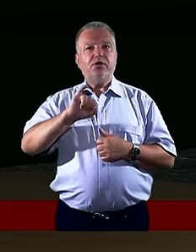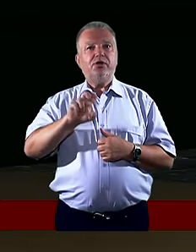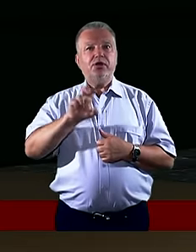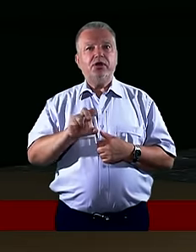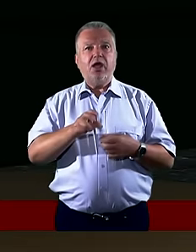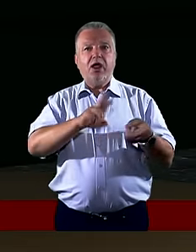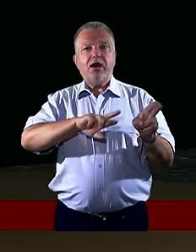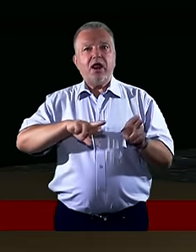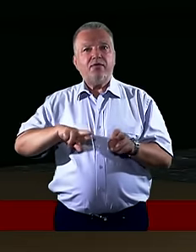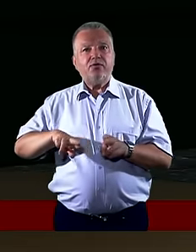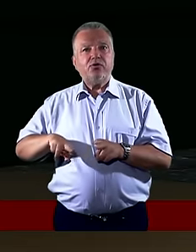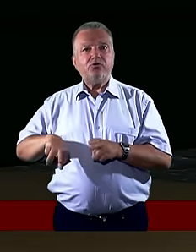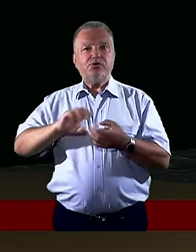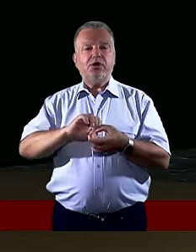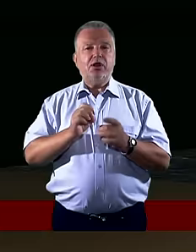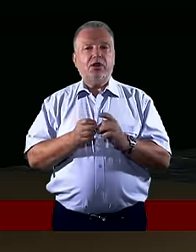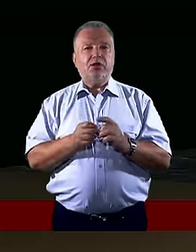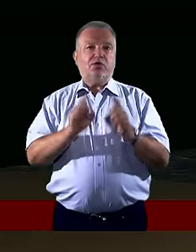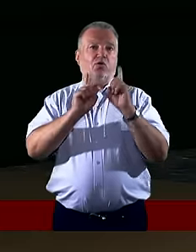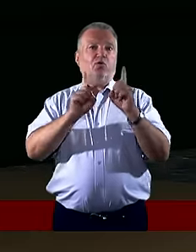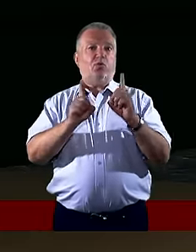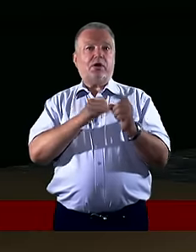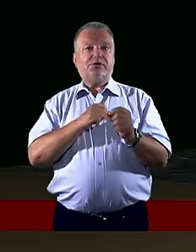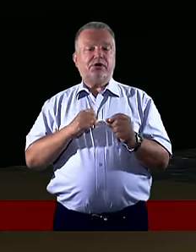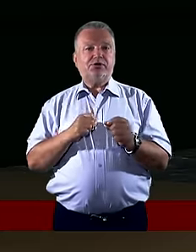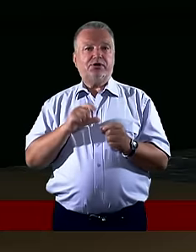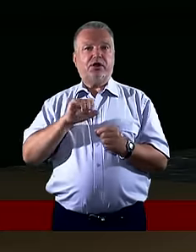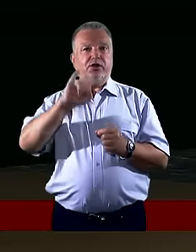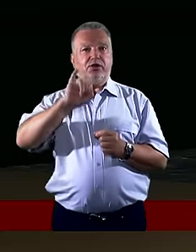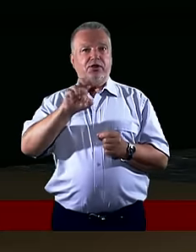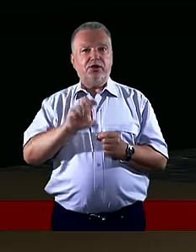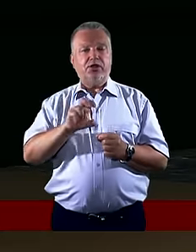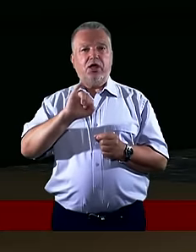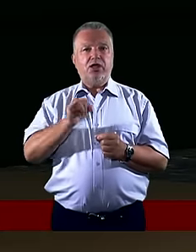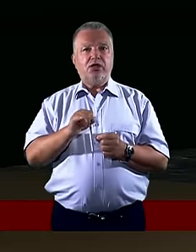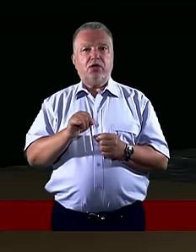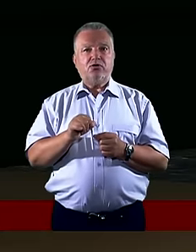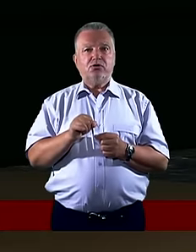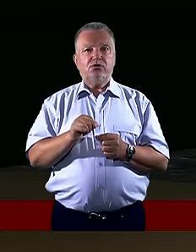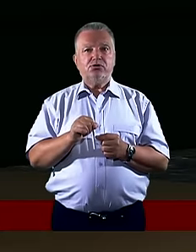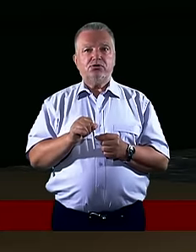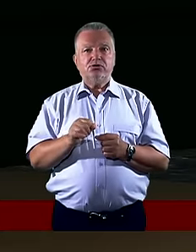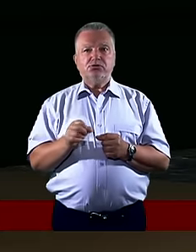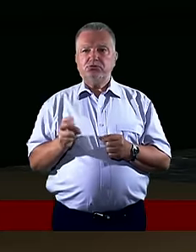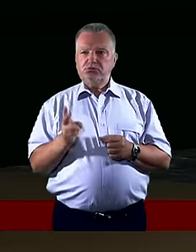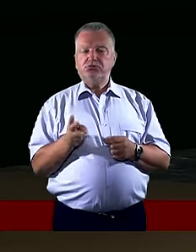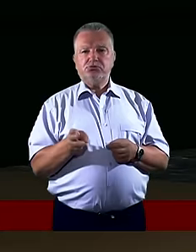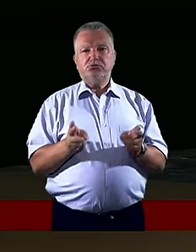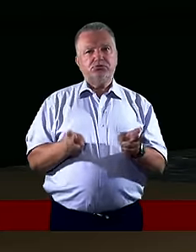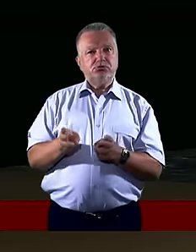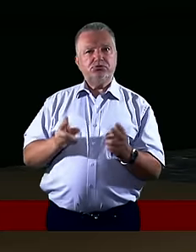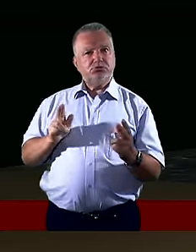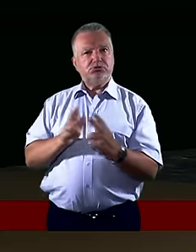ich nawrócić. Gdy tymczasem uważa się ich jak potencjalnych terrorystów i obcy